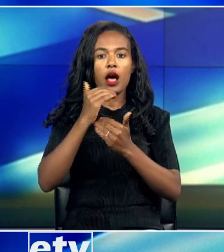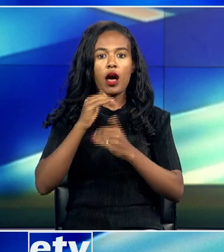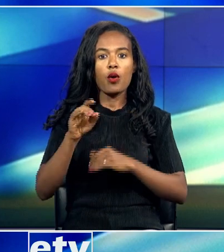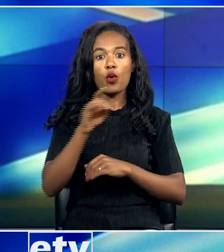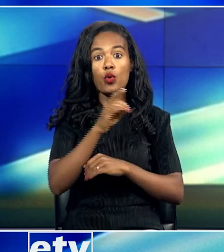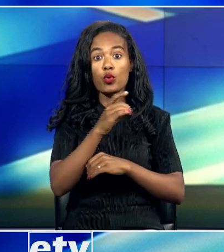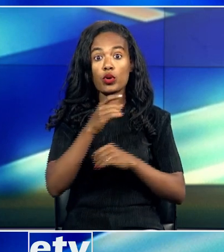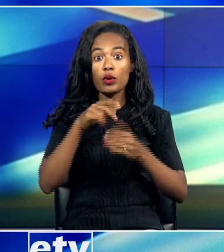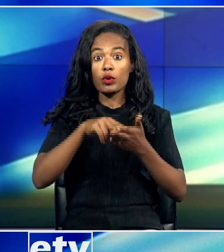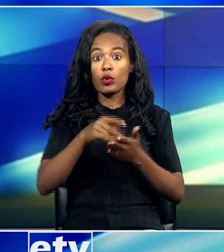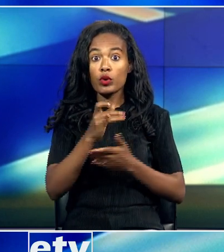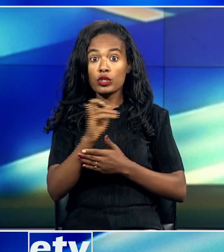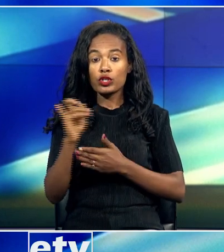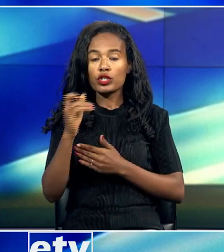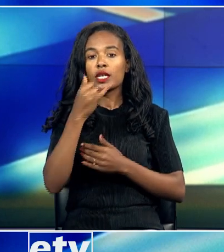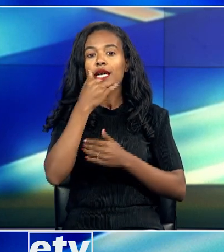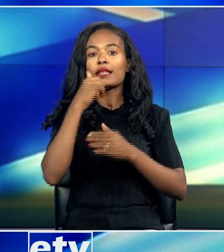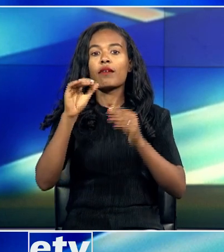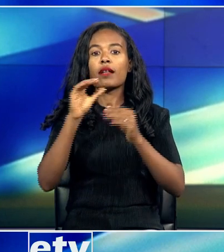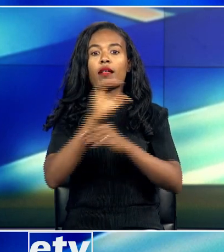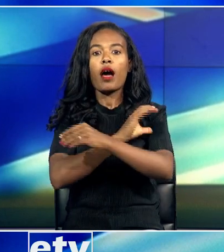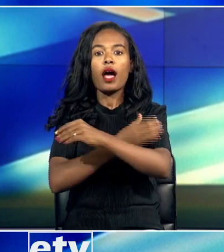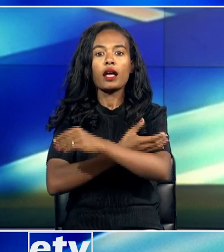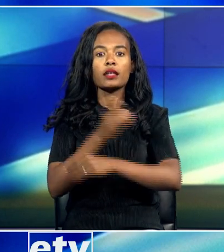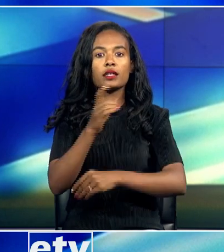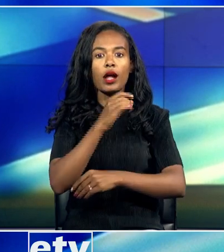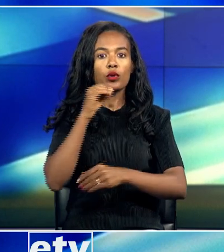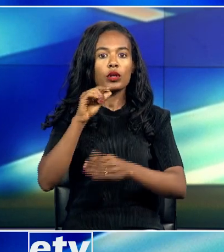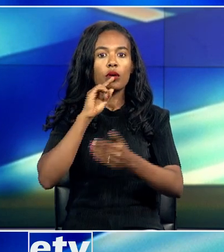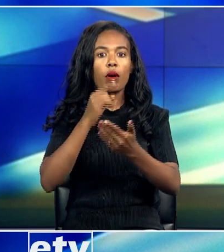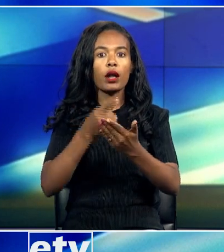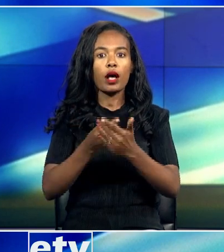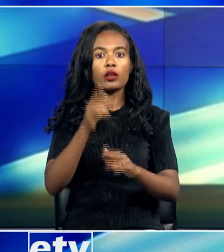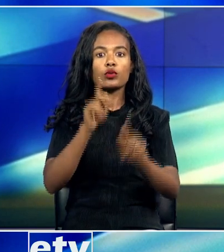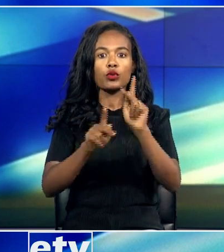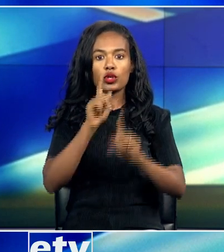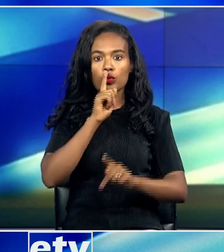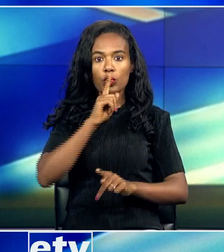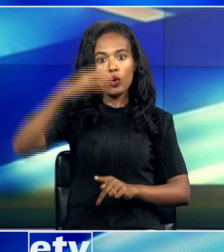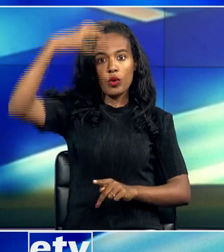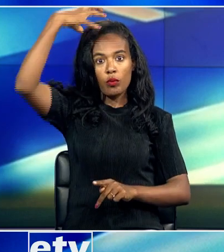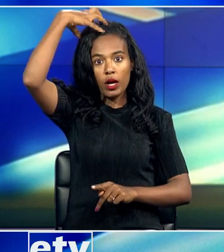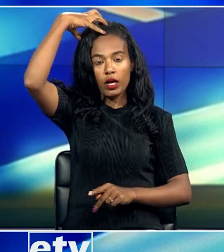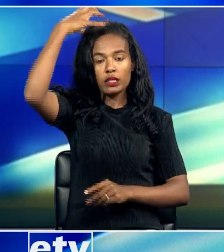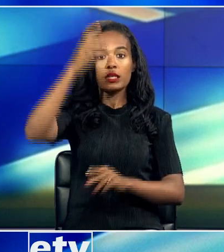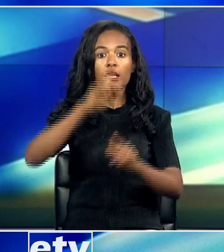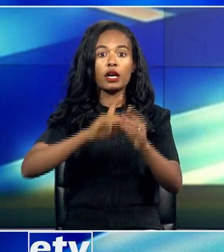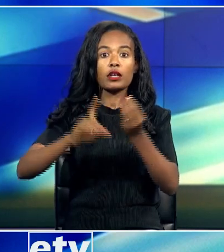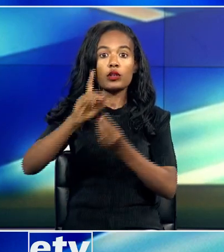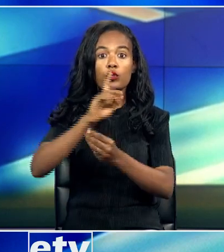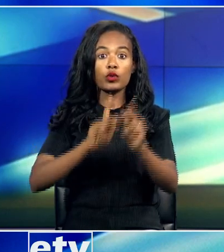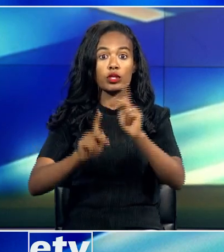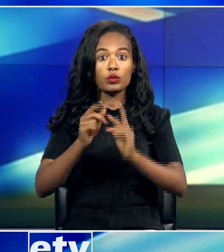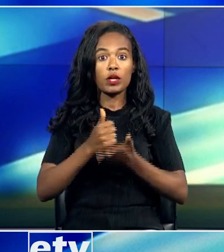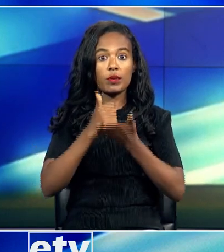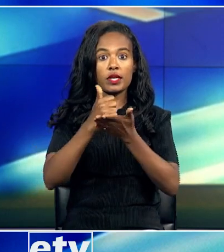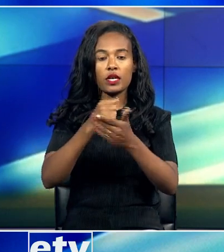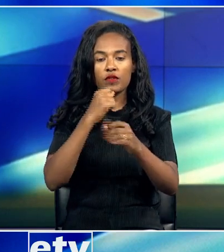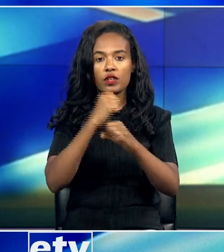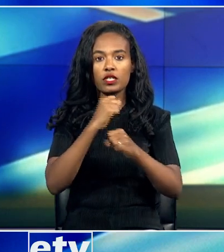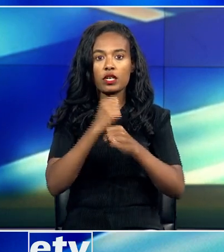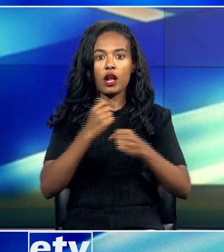የሚሆን ኃይል እንጂ የጥፋት ኃይል እንዳልሆነ ማረጋገጫው ያው ህዝቡ ነው። መንግስት የክልሉን ህዝብ ለመደገፍ እየሰራ ላለው